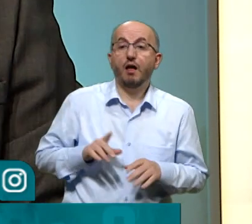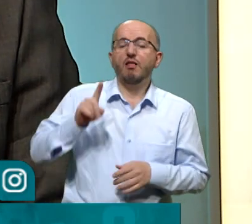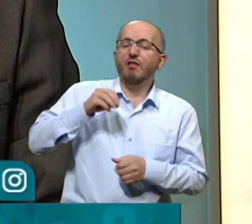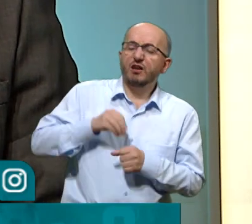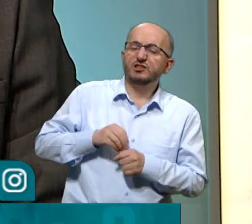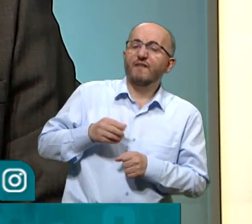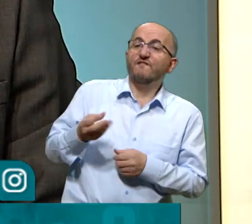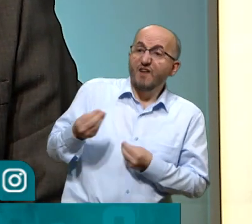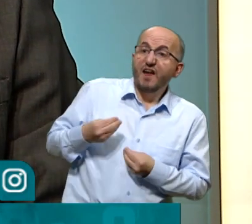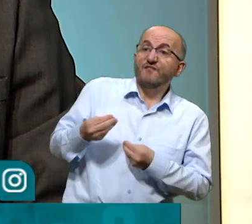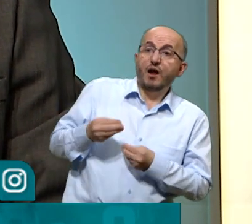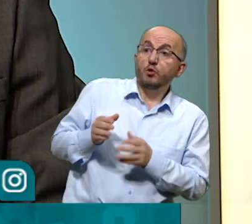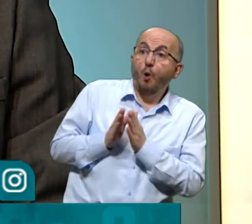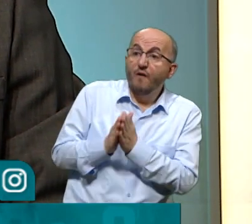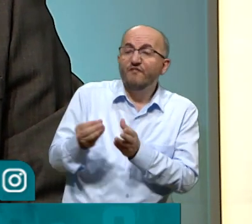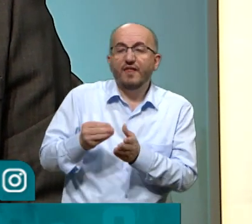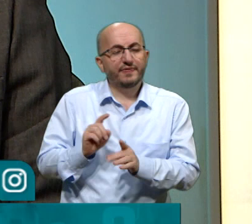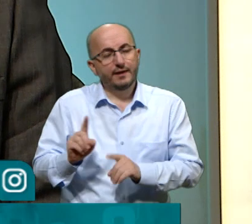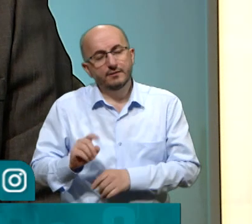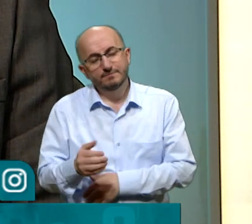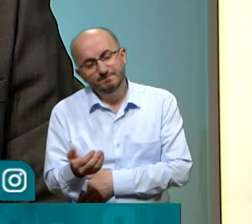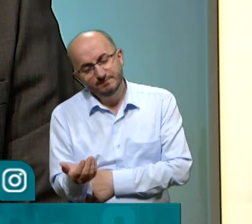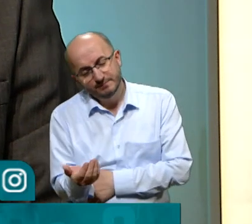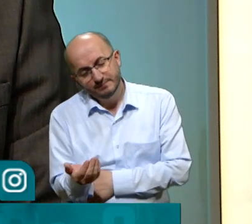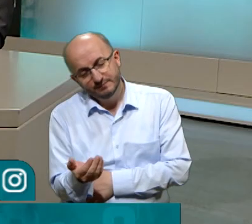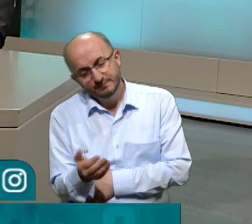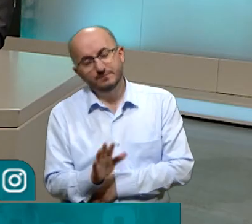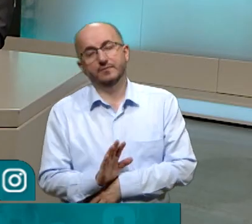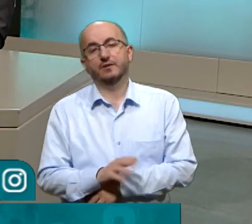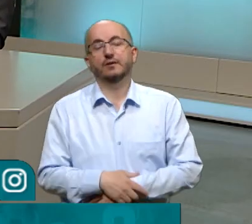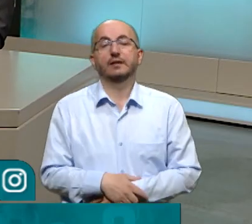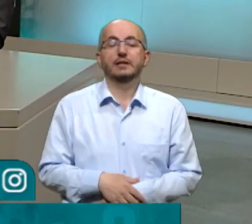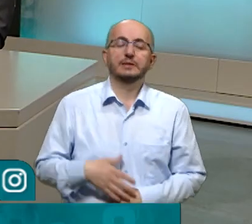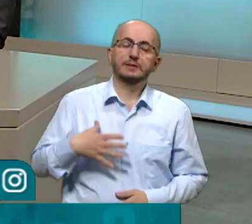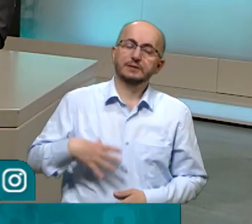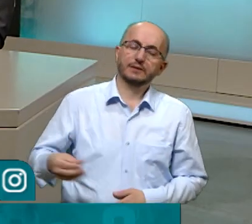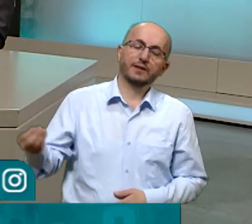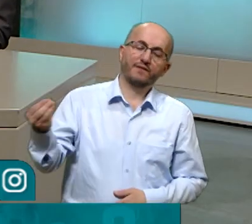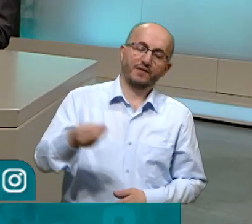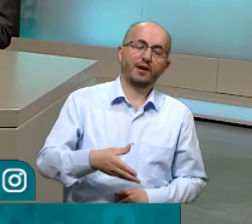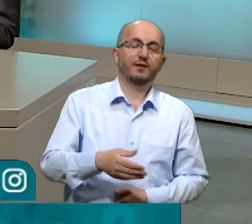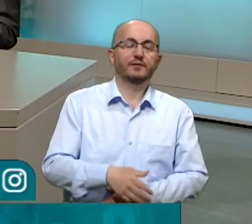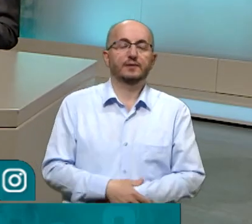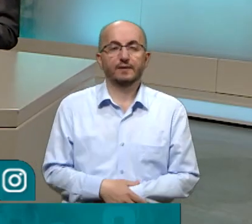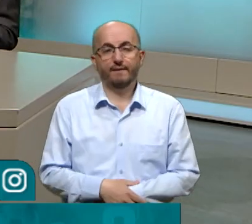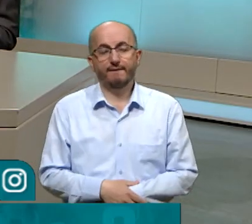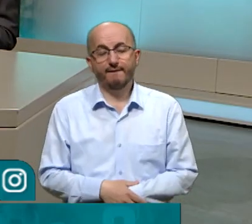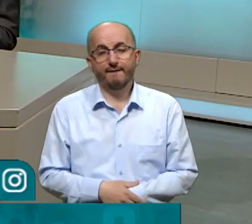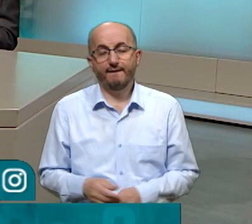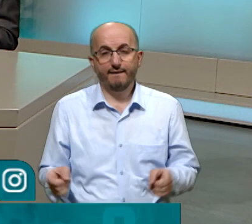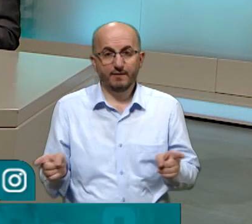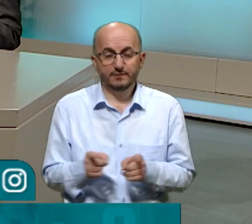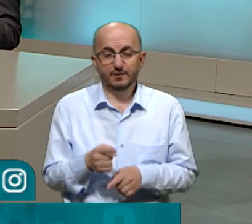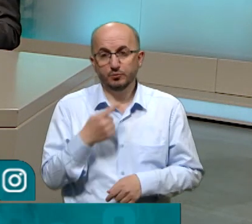olursun verdiği israr etmeyecek elini uzatacak Allah için o da ne verirse verecektir şimdi